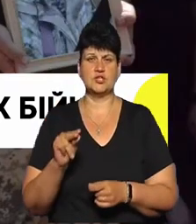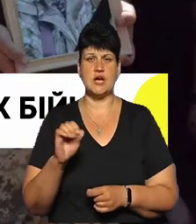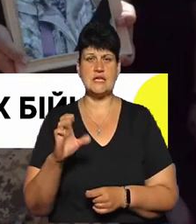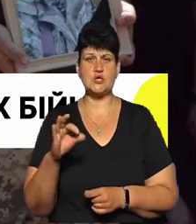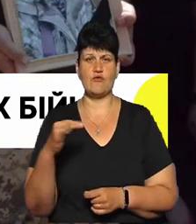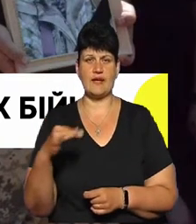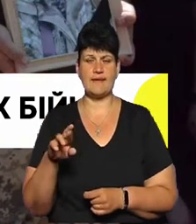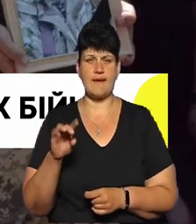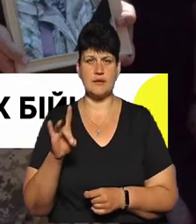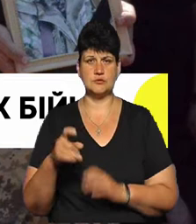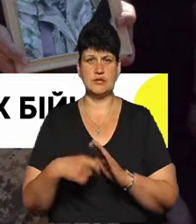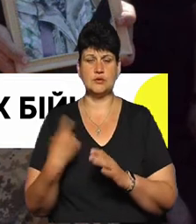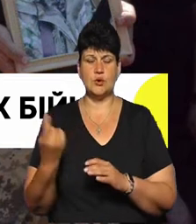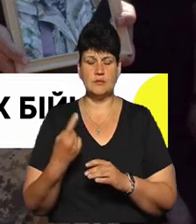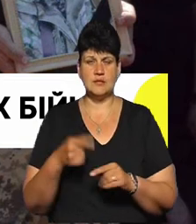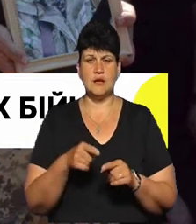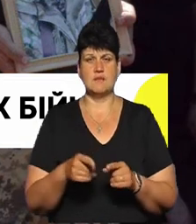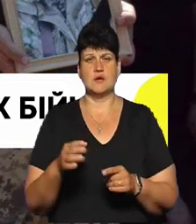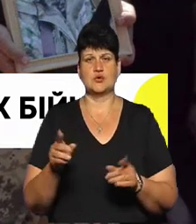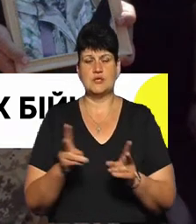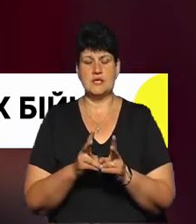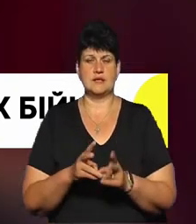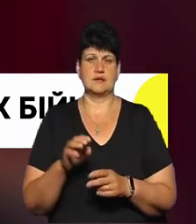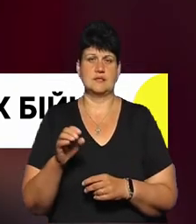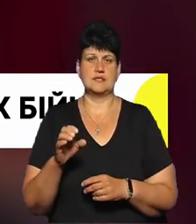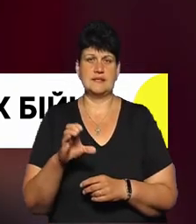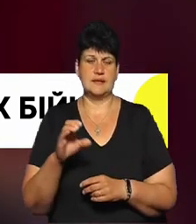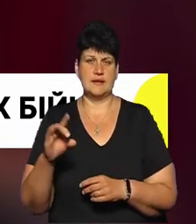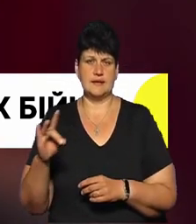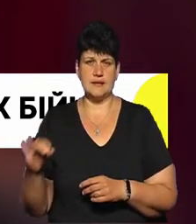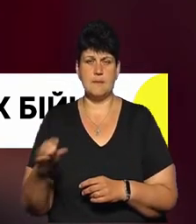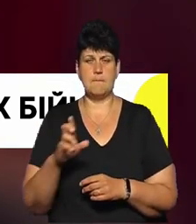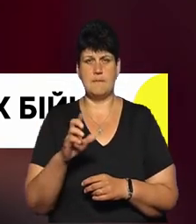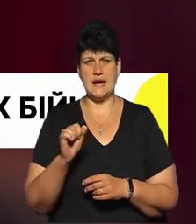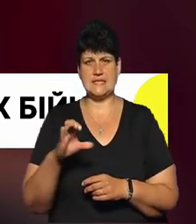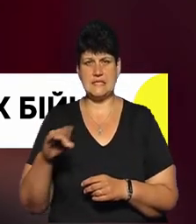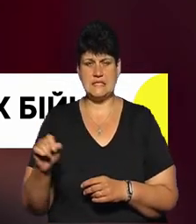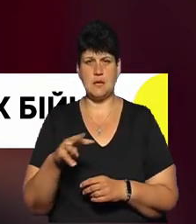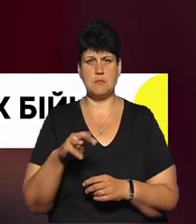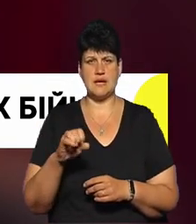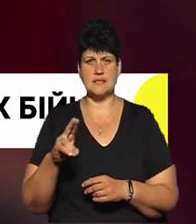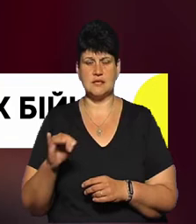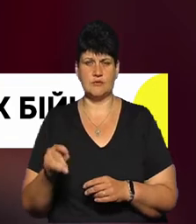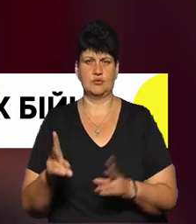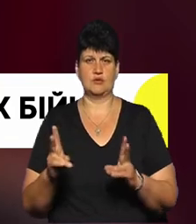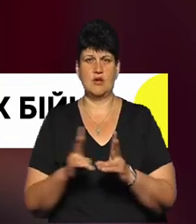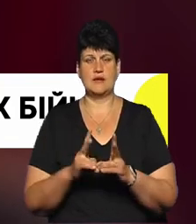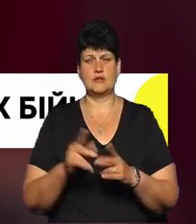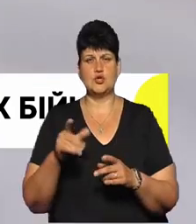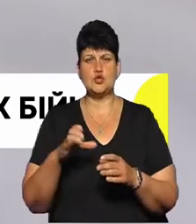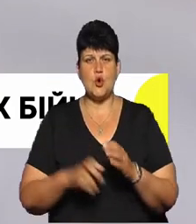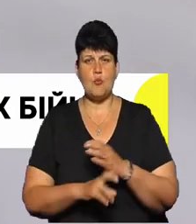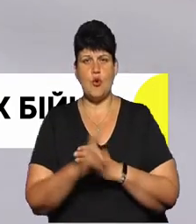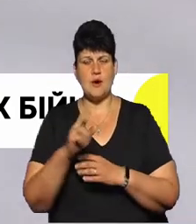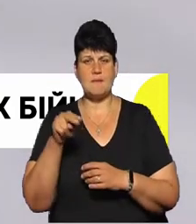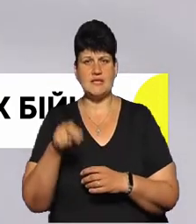Сергія Миськова та Сергія Басістого. Прощання з військовослужбовцями відбулося у соборі Петра і Павла у Чорткові. Поховають бійців завтра.